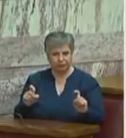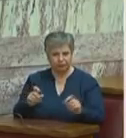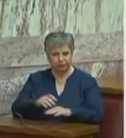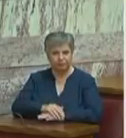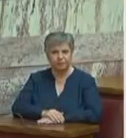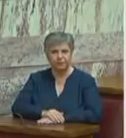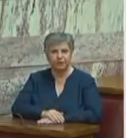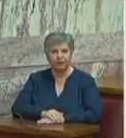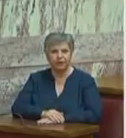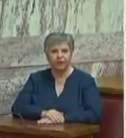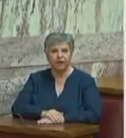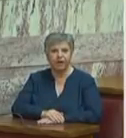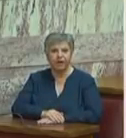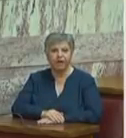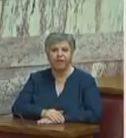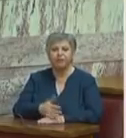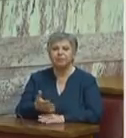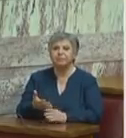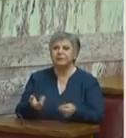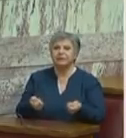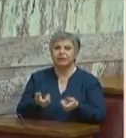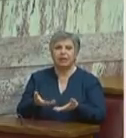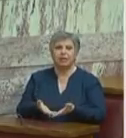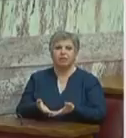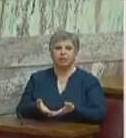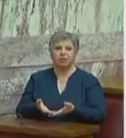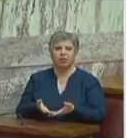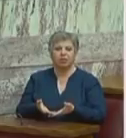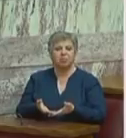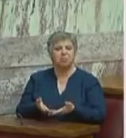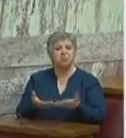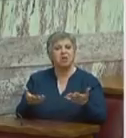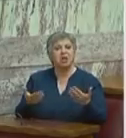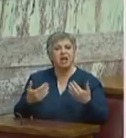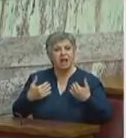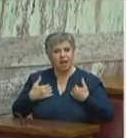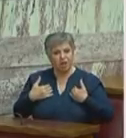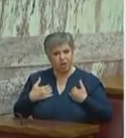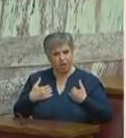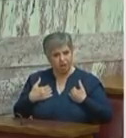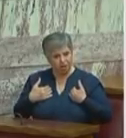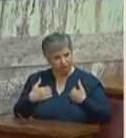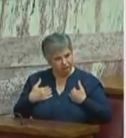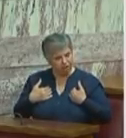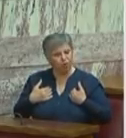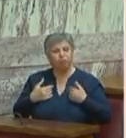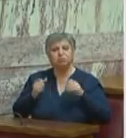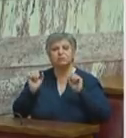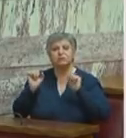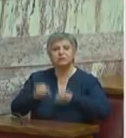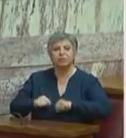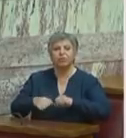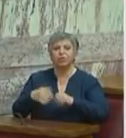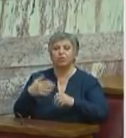Τι αποφασίζει η Βουλή σήμερα? Εγώ συμφωνώ με την ύπαρξη 10 καλπών